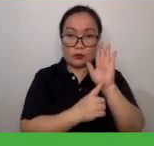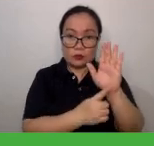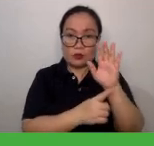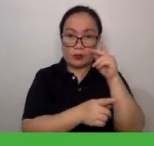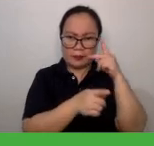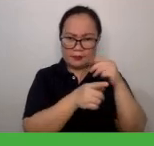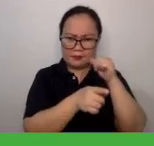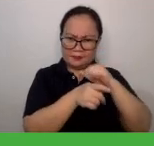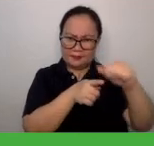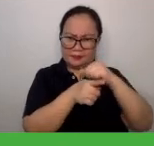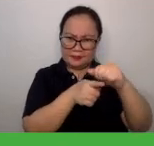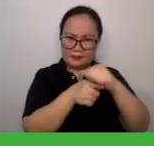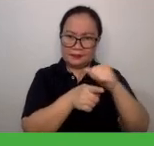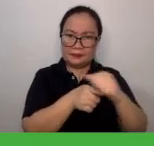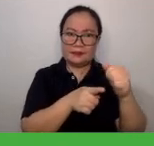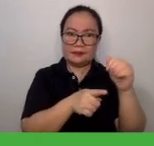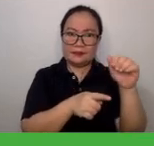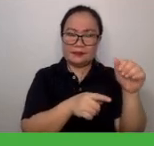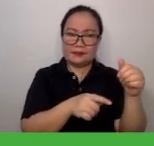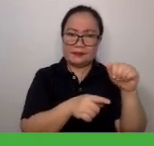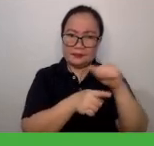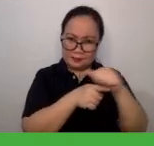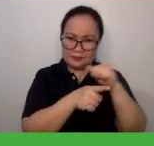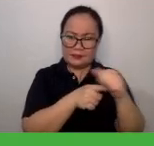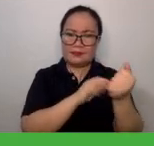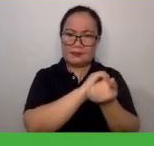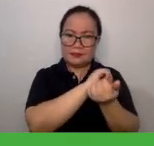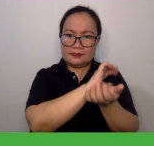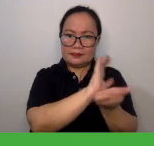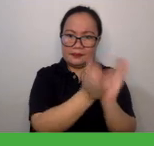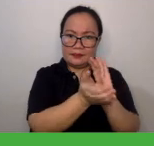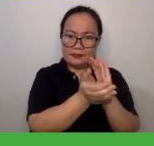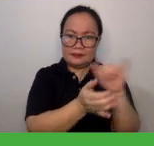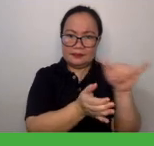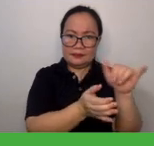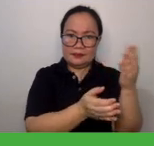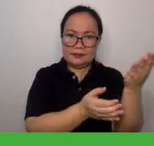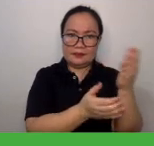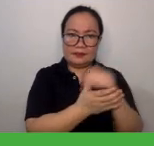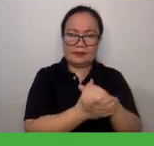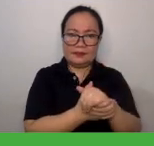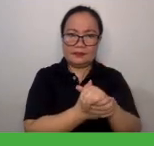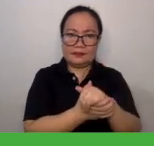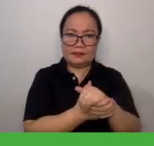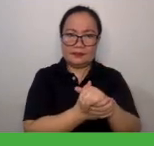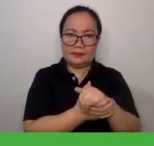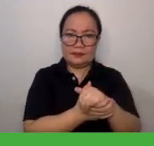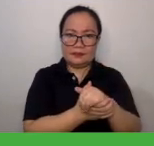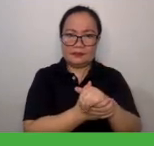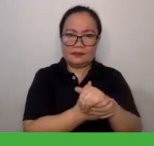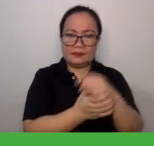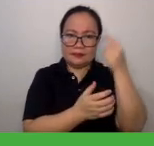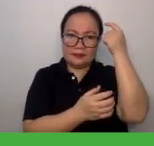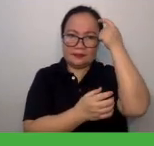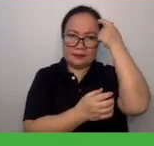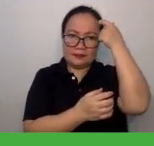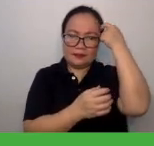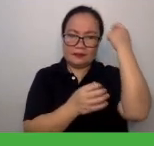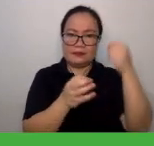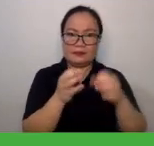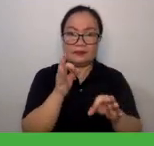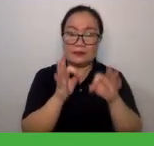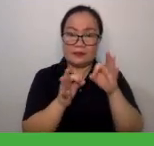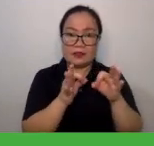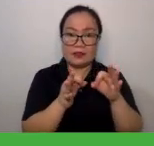na mag-convert ng ganito. Okay, pero kung alam ko mas mabilis na titingin na lang kayo sa table and